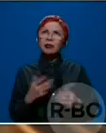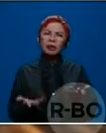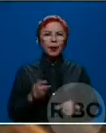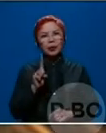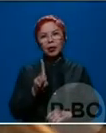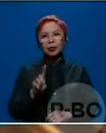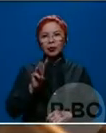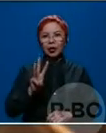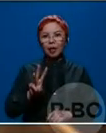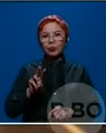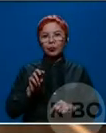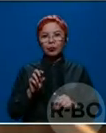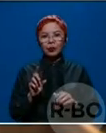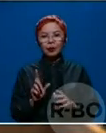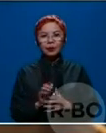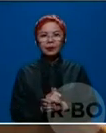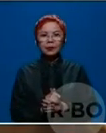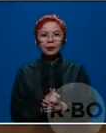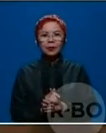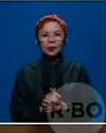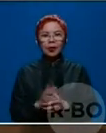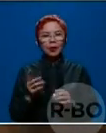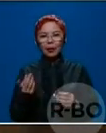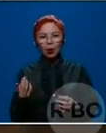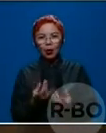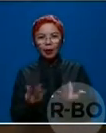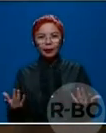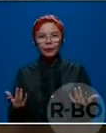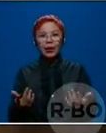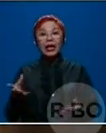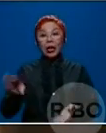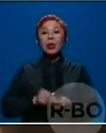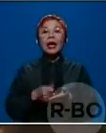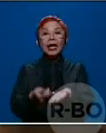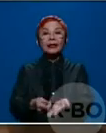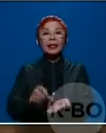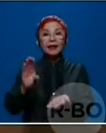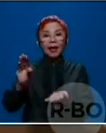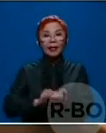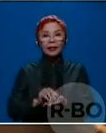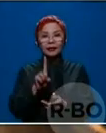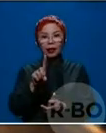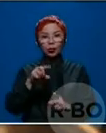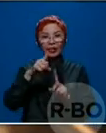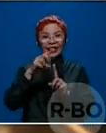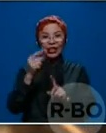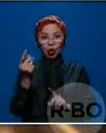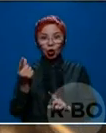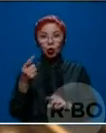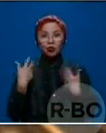r132 UMKM di Minang Kita menyediakan dana Rp1 triliun